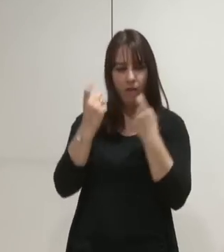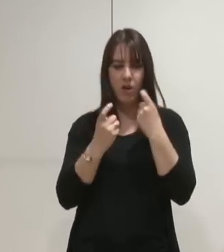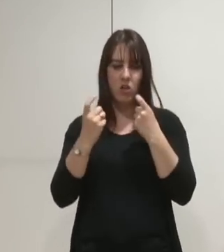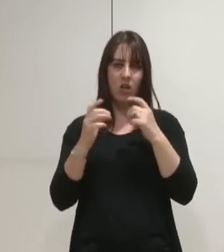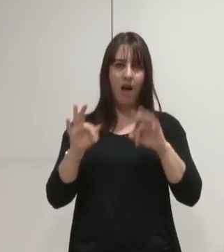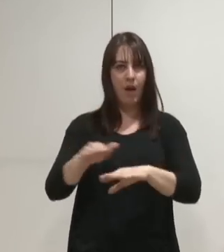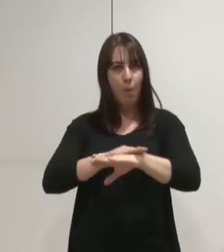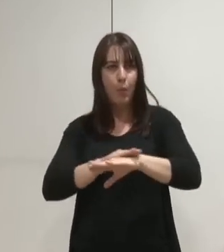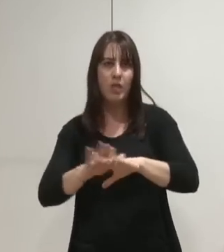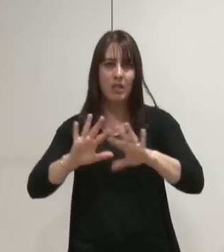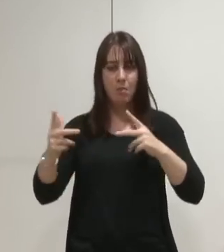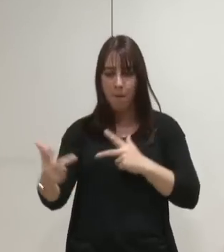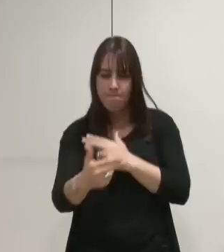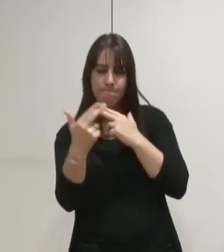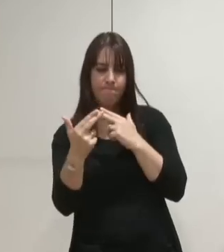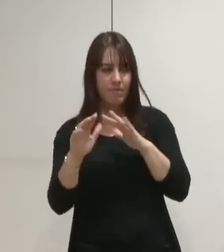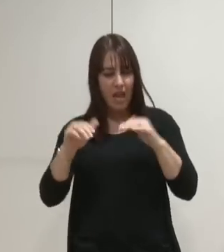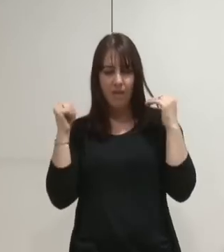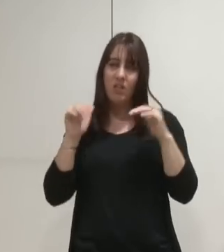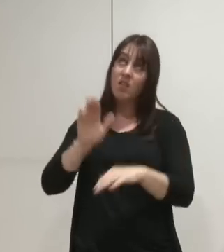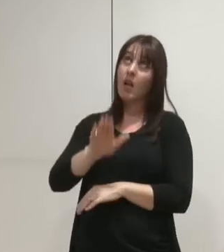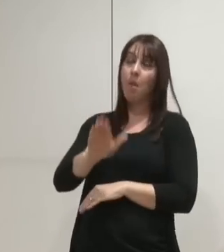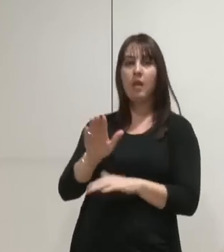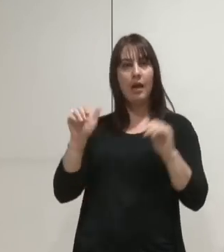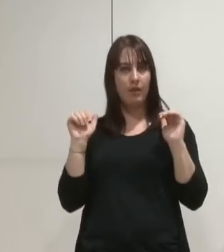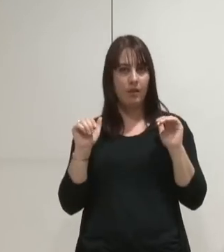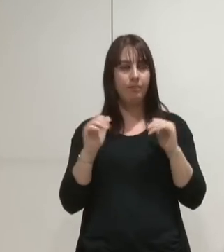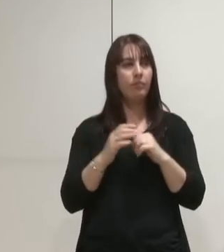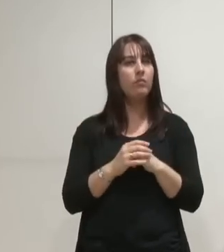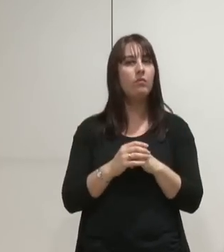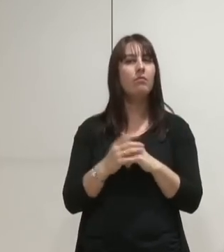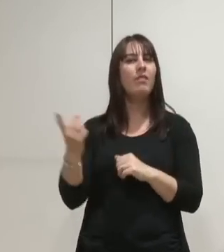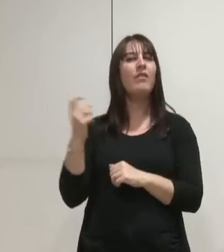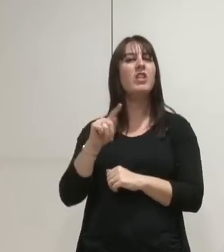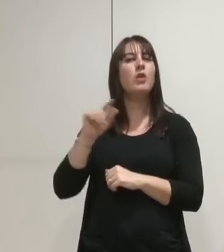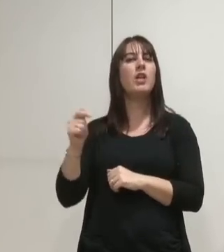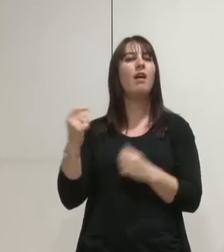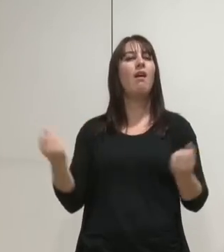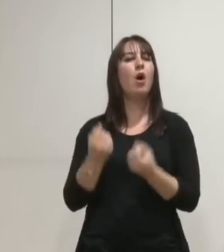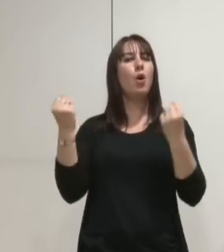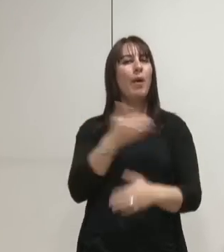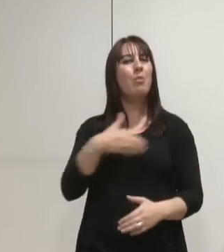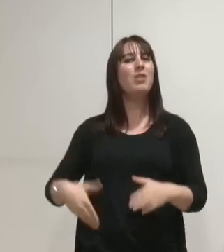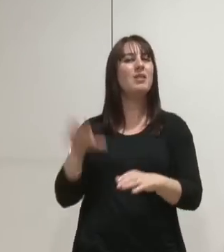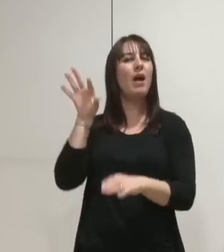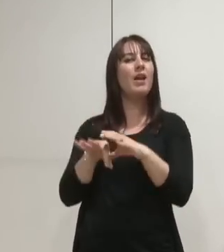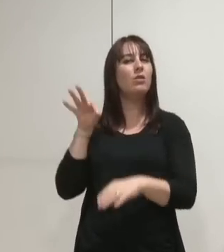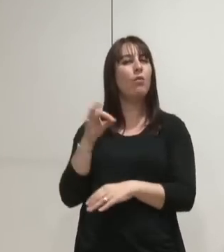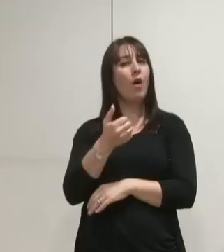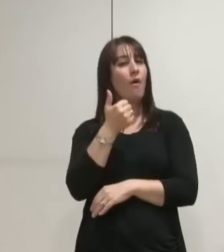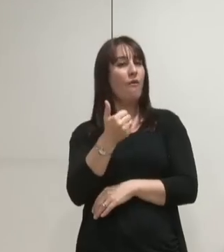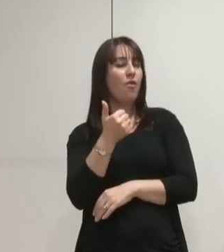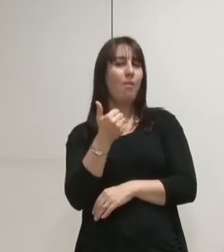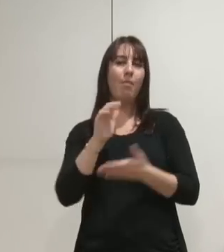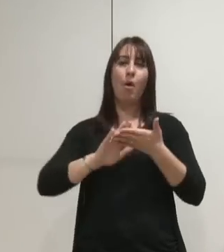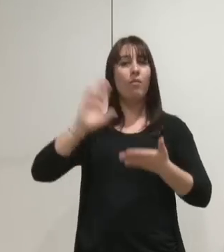la résignation de la période cela faisait suite en ce qui concerne GG à la campagne des municipales lors de laquelle dans votre profession de foi